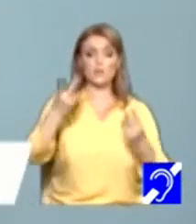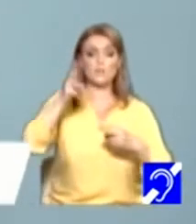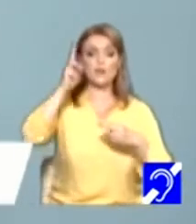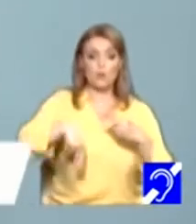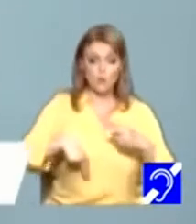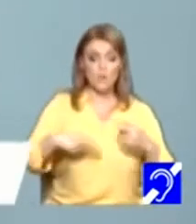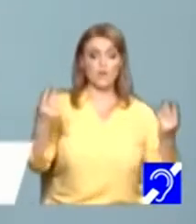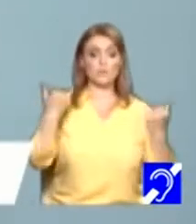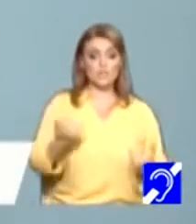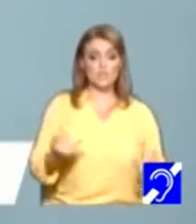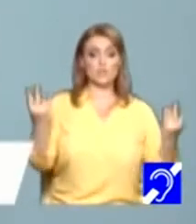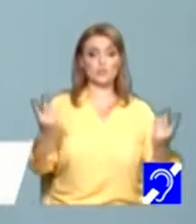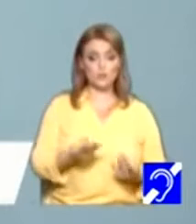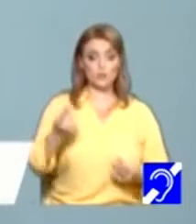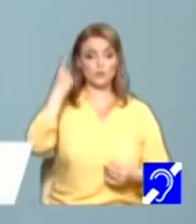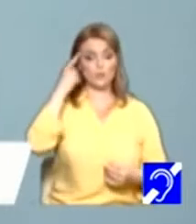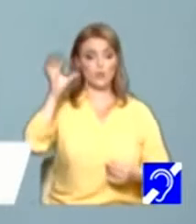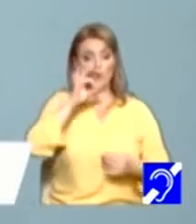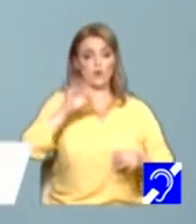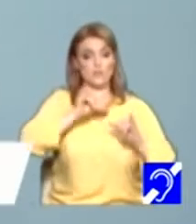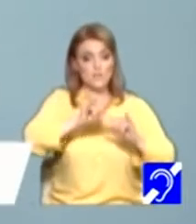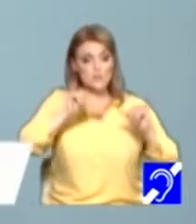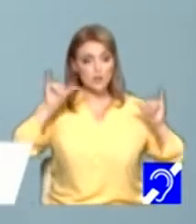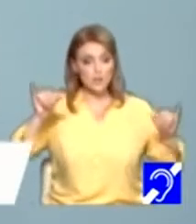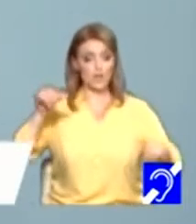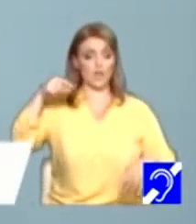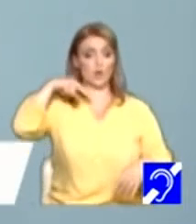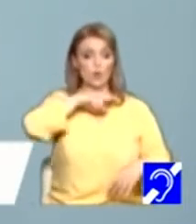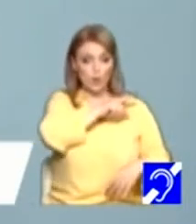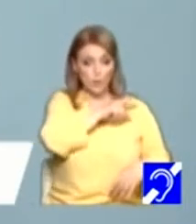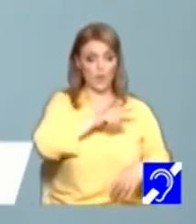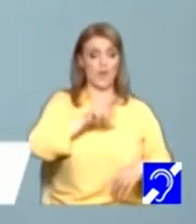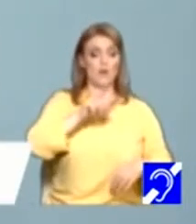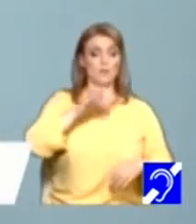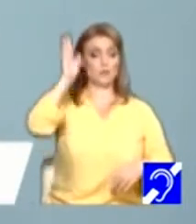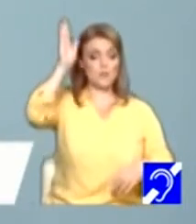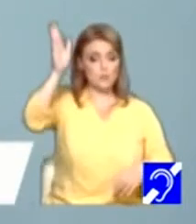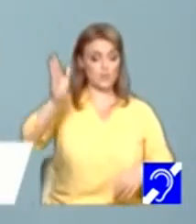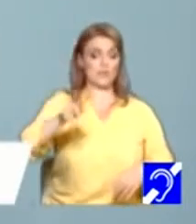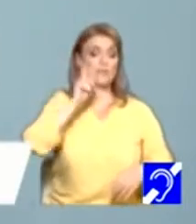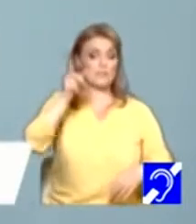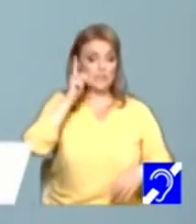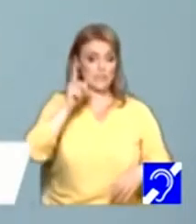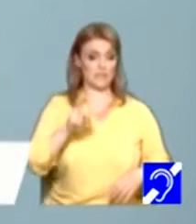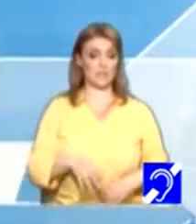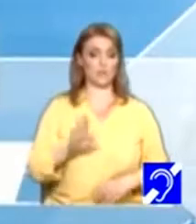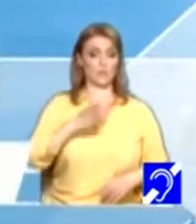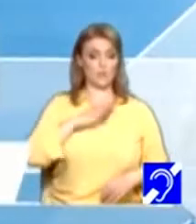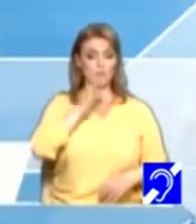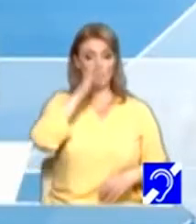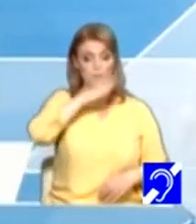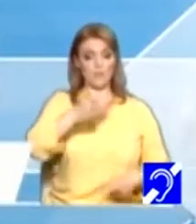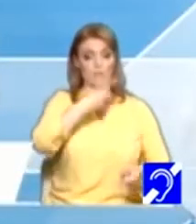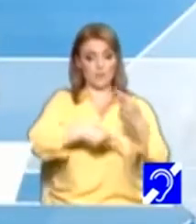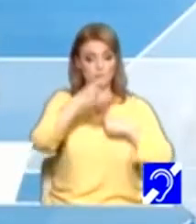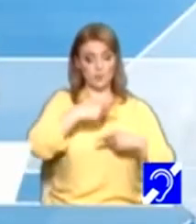avem o prioritate. O dezvoltare economică pentru viitoarele generații și pentru a asigura părinții noștri aici acasă.